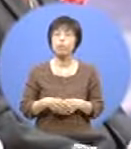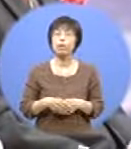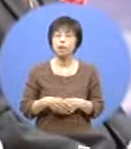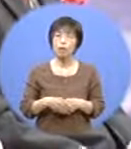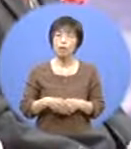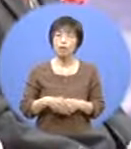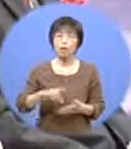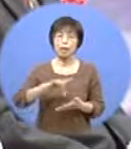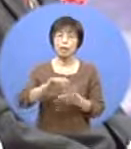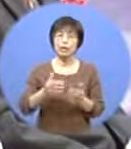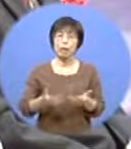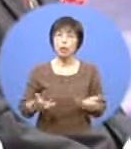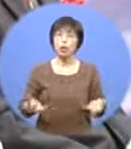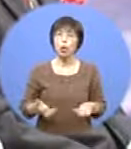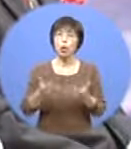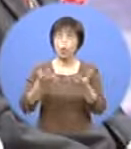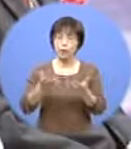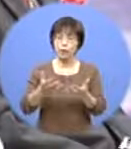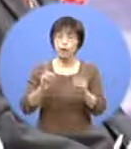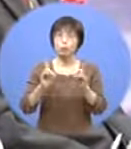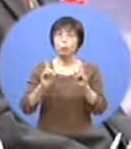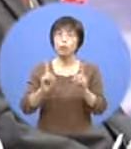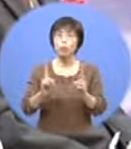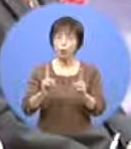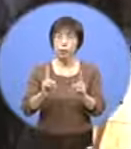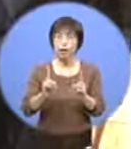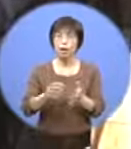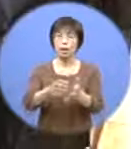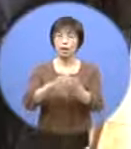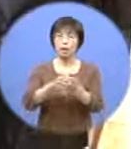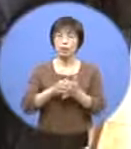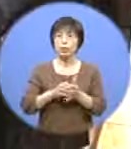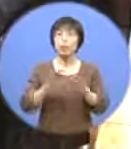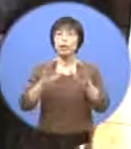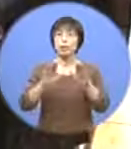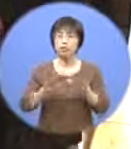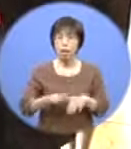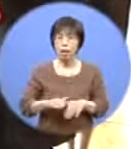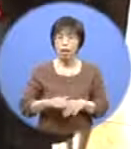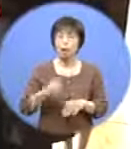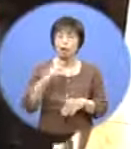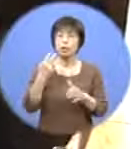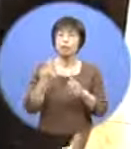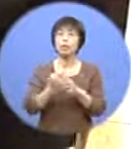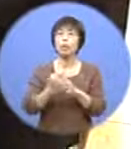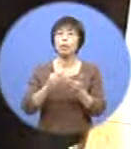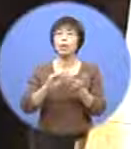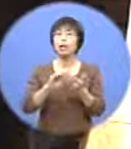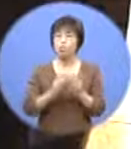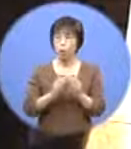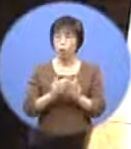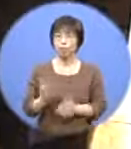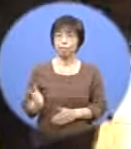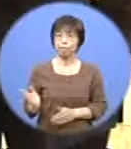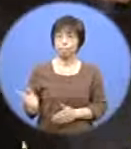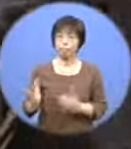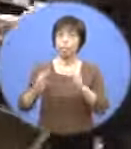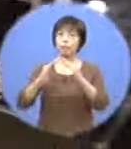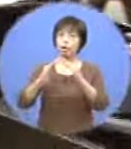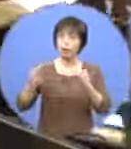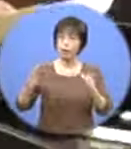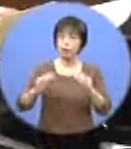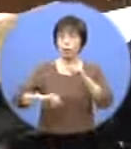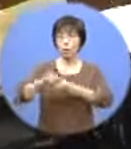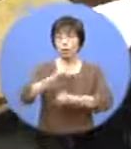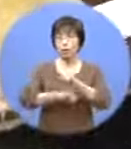それでは地域おこしの部門で和歌山県知事表彰を受賞した白浜町の阿吾の私保存会の活動を